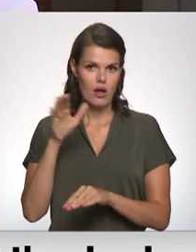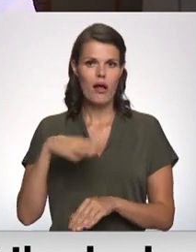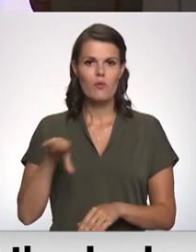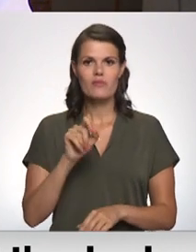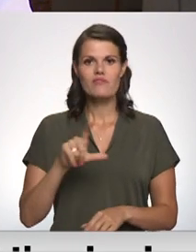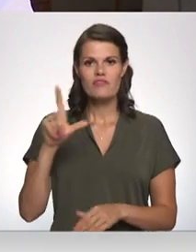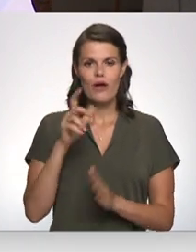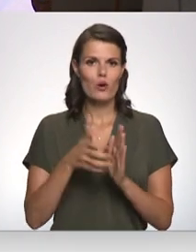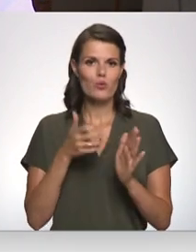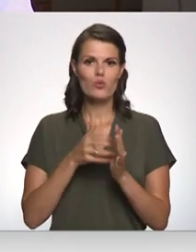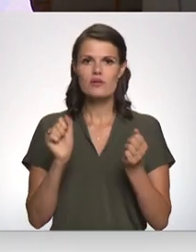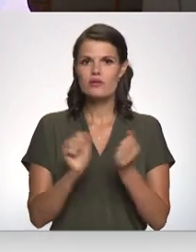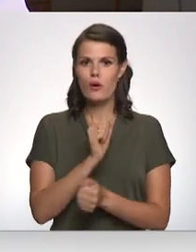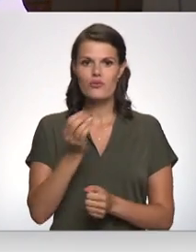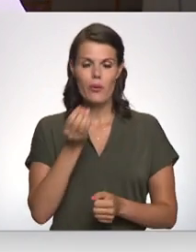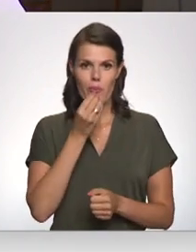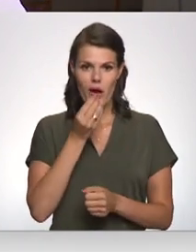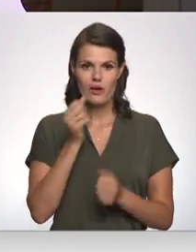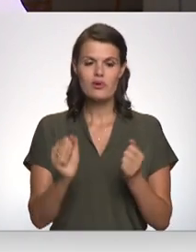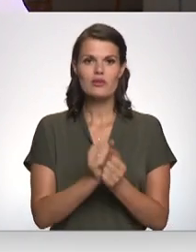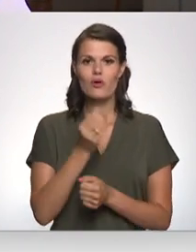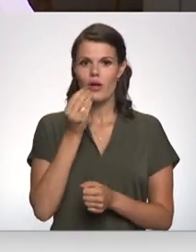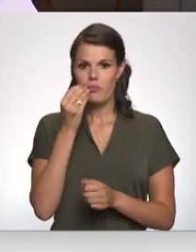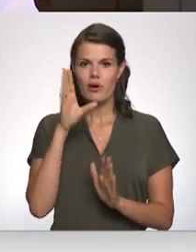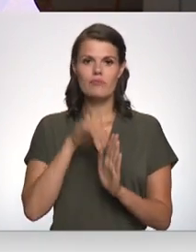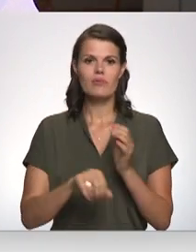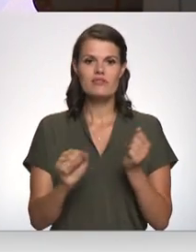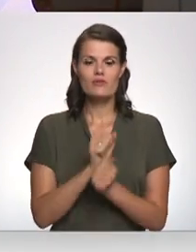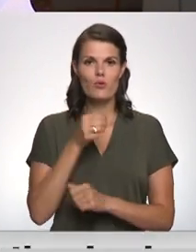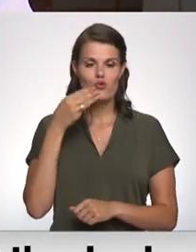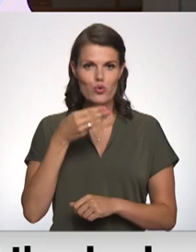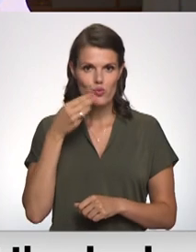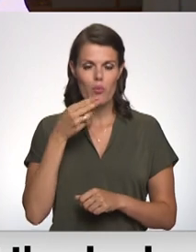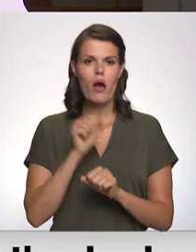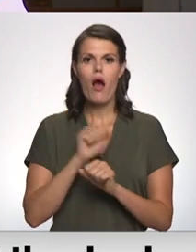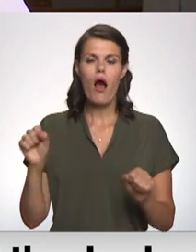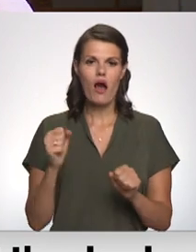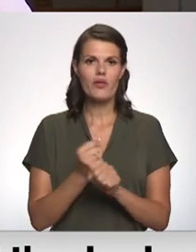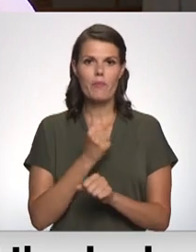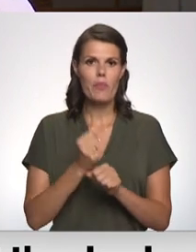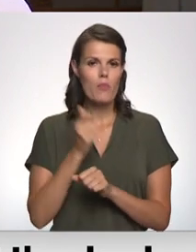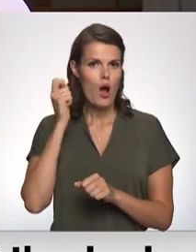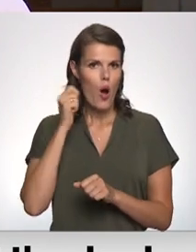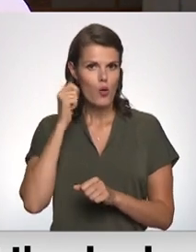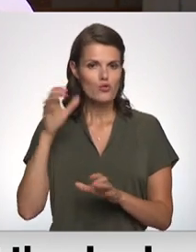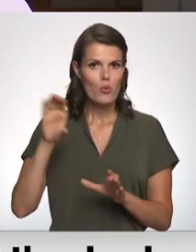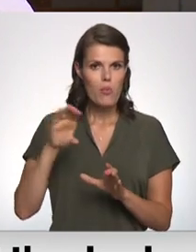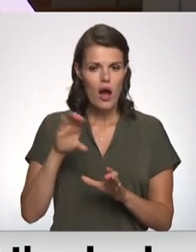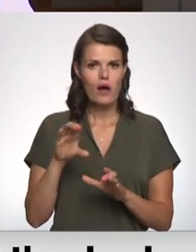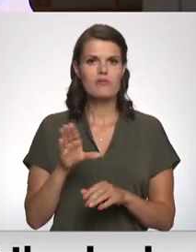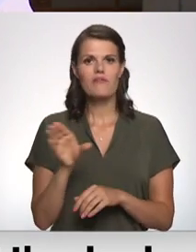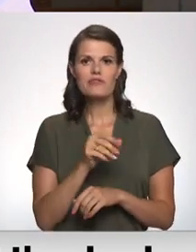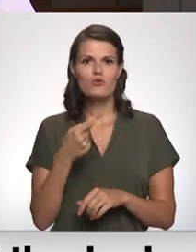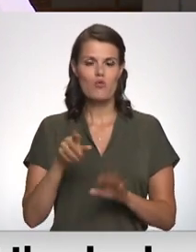trūkst sausā pārtika. Sausajā pārtikā tas domāts ir sausās zupiņas, ātri pagatavojamās auzu pārsas, kas ir ātri